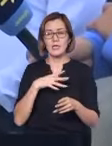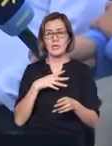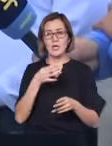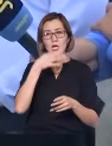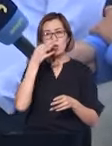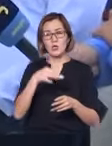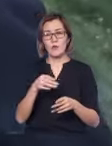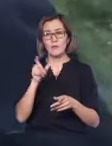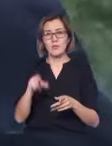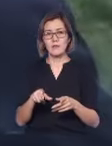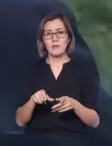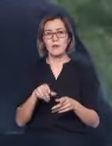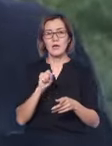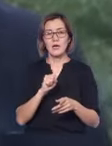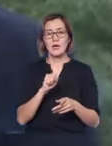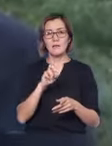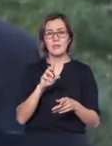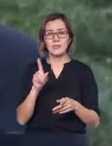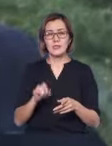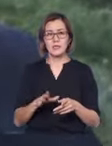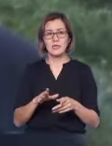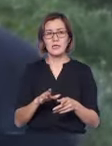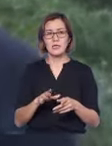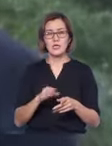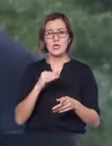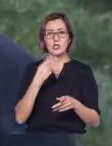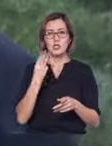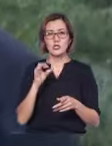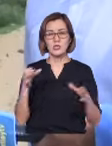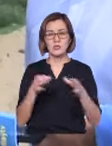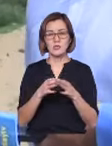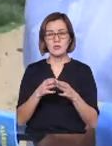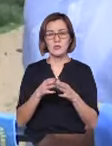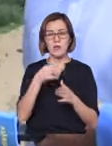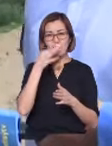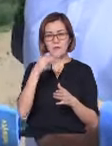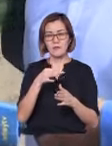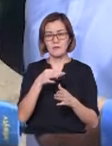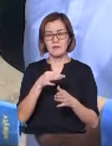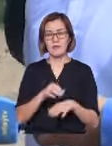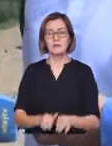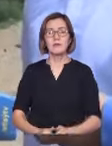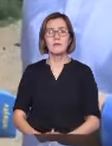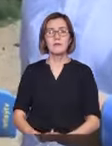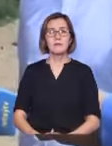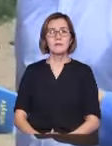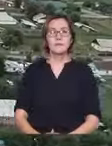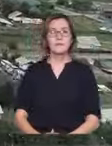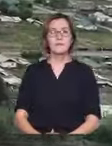жауапты мердігері АБЗ Карьер, Дерсу жауапкершілігі шектеулі серіктестігі. Меруерт